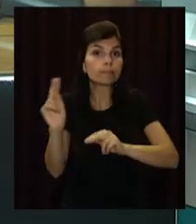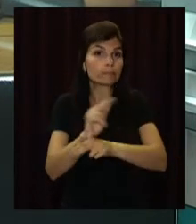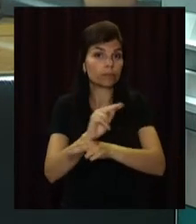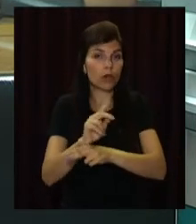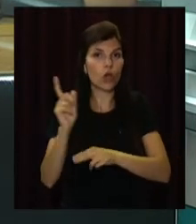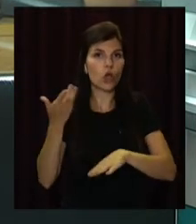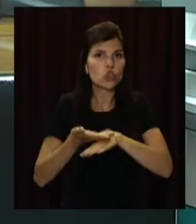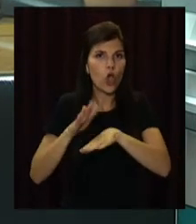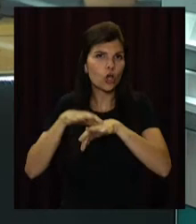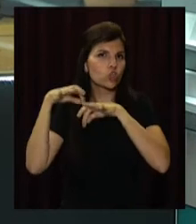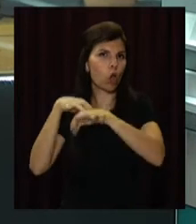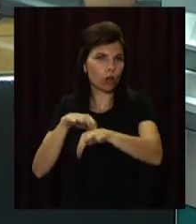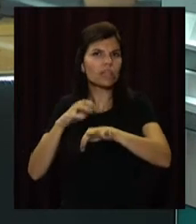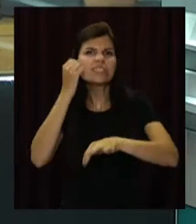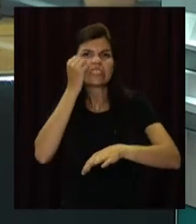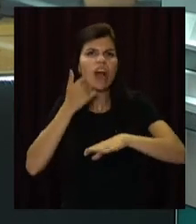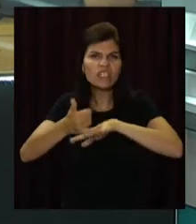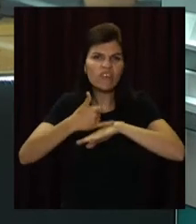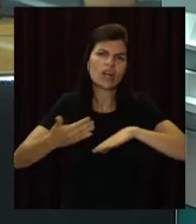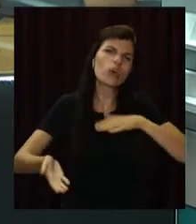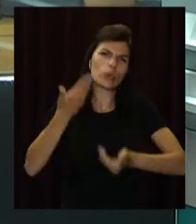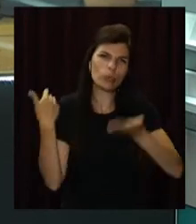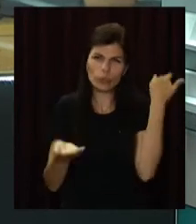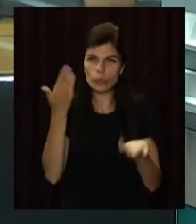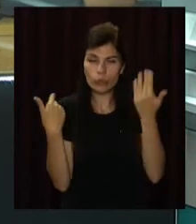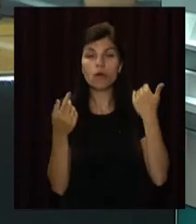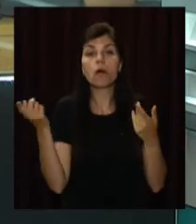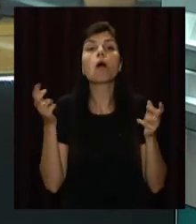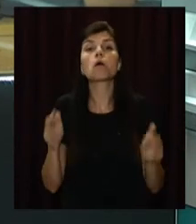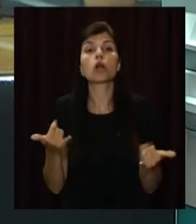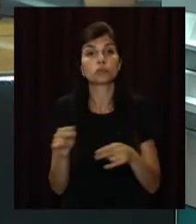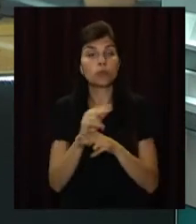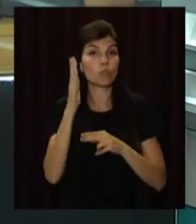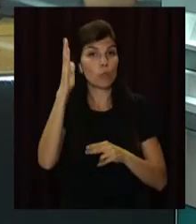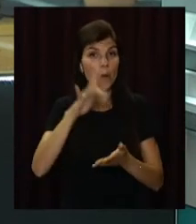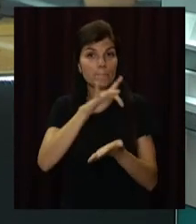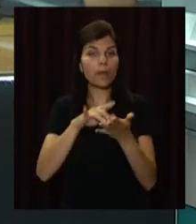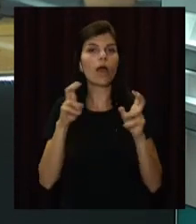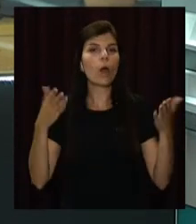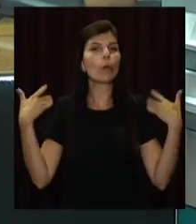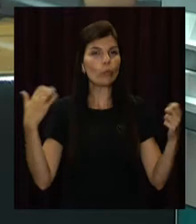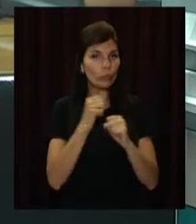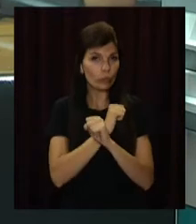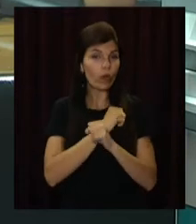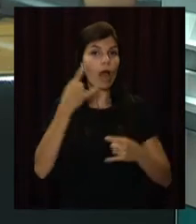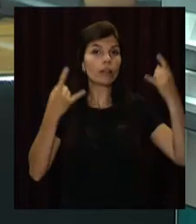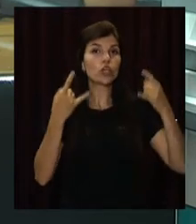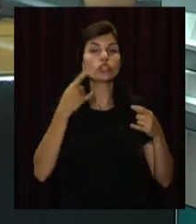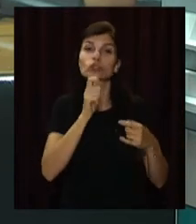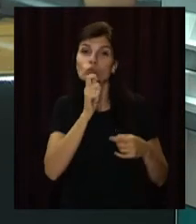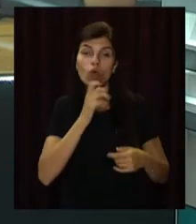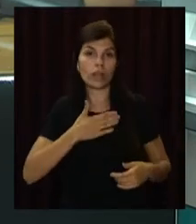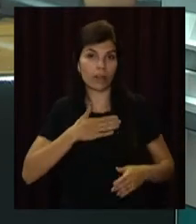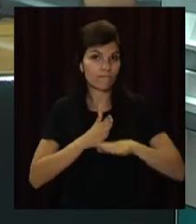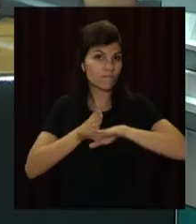важка техніка, знімає старий асфальт. Як підрядники облаштовують майбутнє місце відпочинку, бачили і наші журналісти.